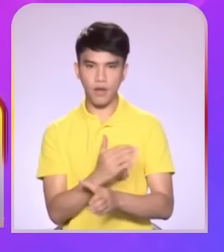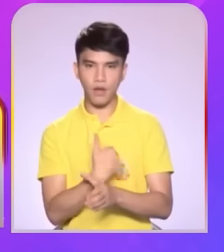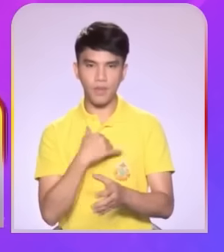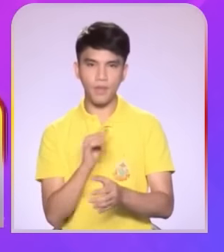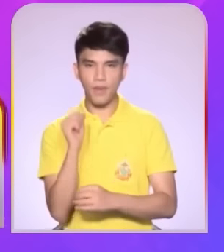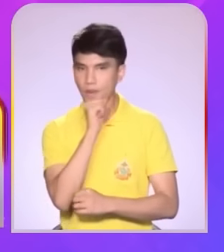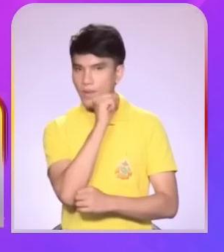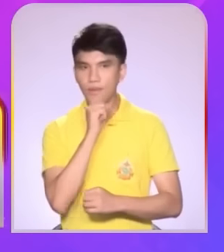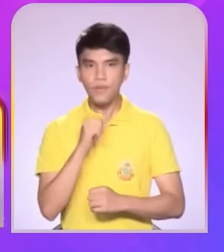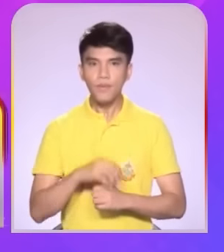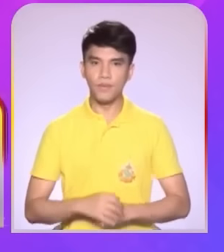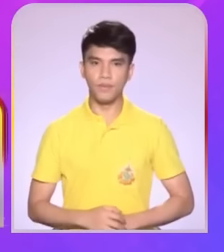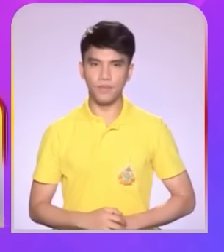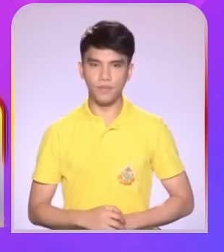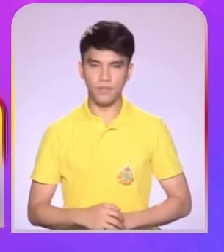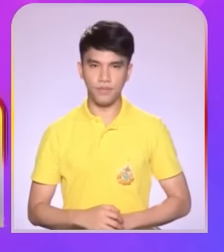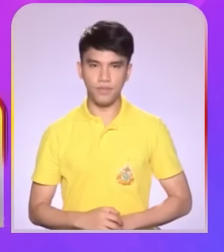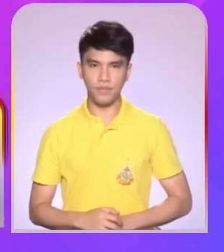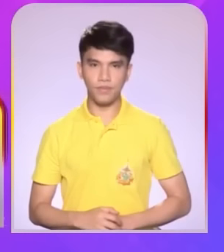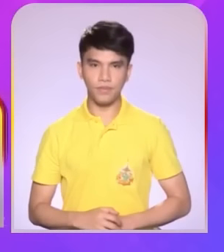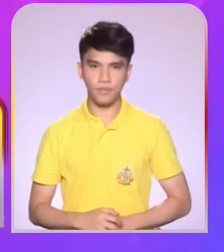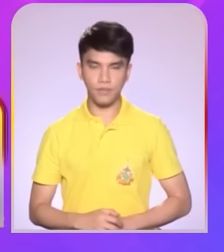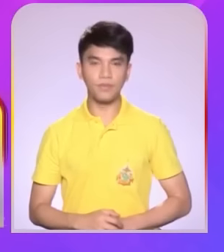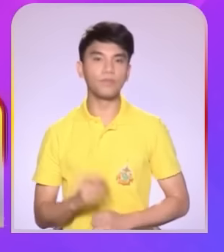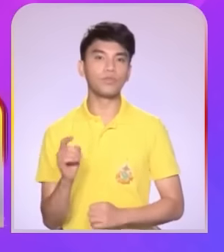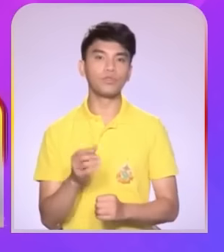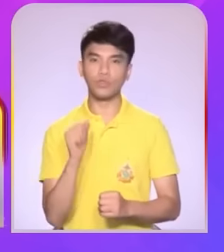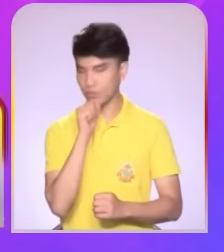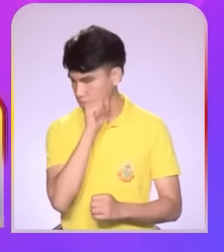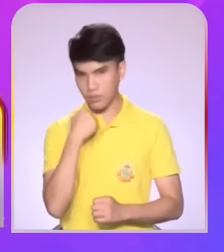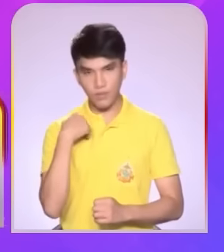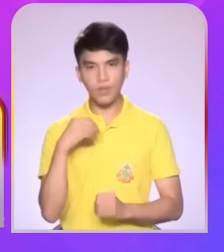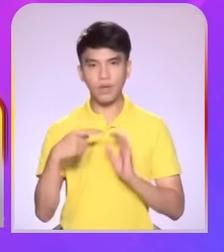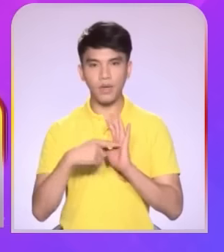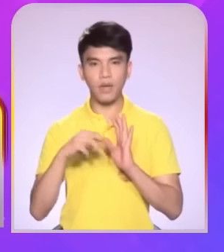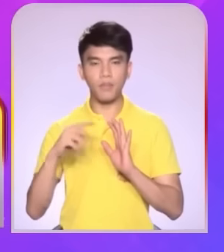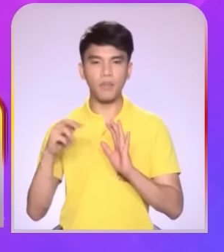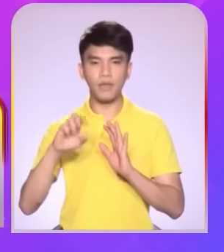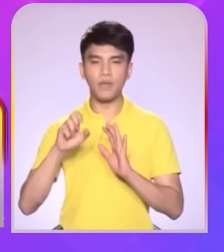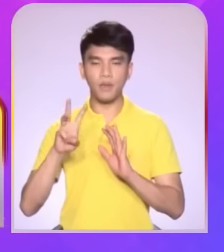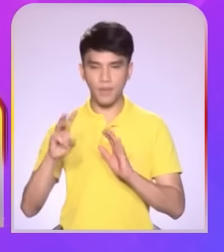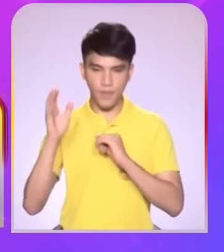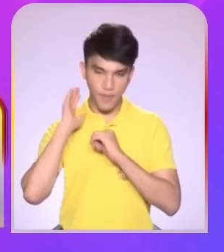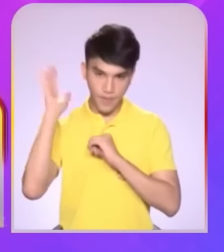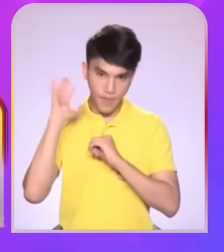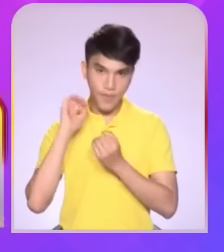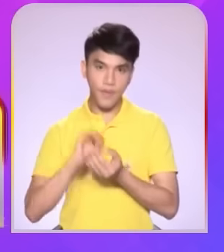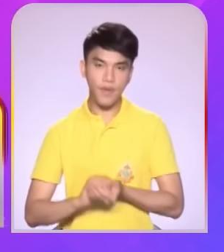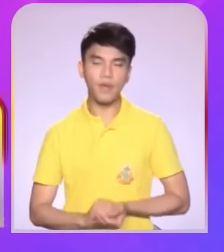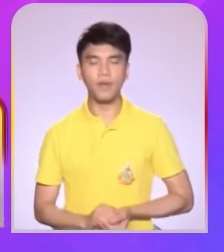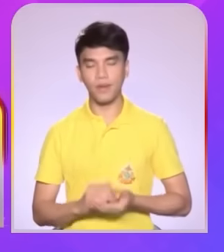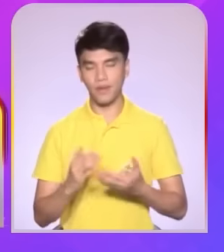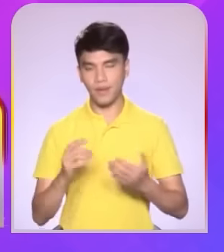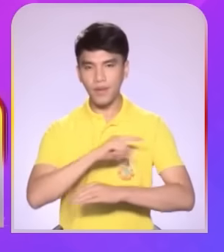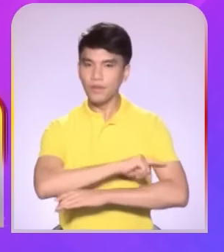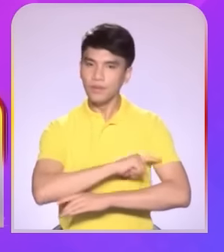แสดงคอนเสิร์ตด้วยแล้วร้องเพลงในงานเท่านั้นก็บอกตอนที่ไปร้องเพลงเนี่ยก็มีคุณแมทธิวสามีรับหน้าที่เป็นพิธีกรในงานนั้นอะ